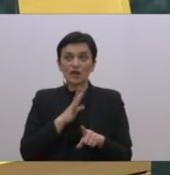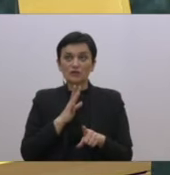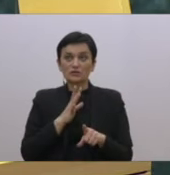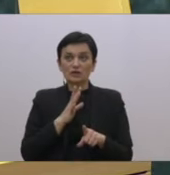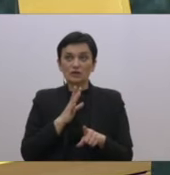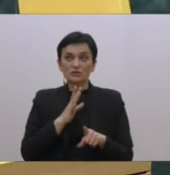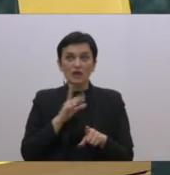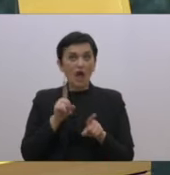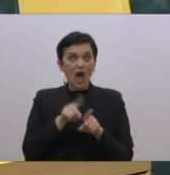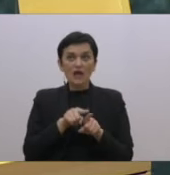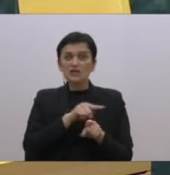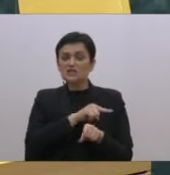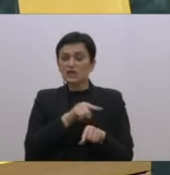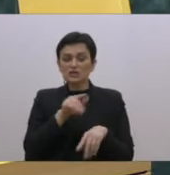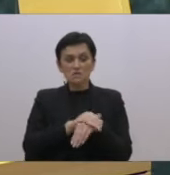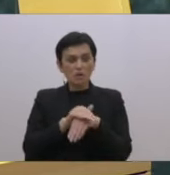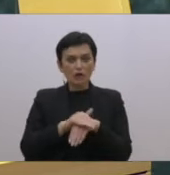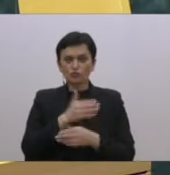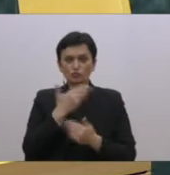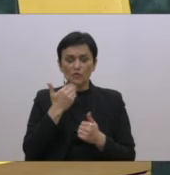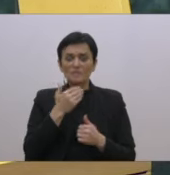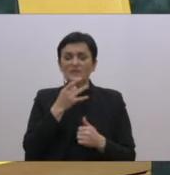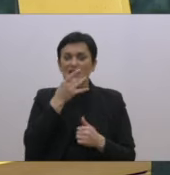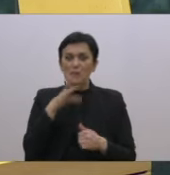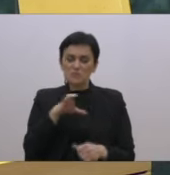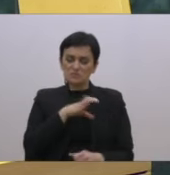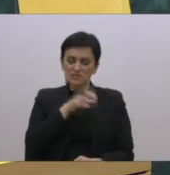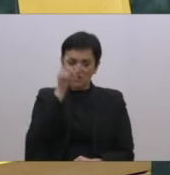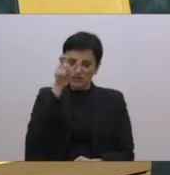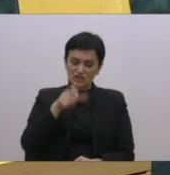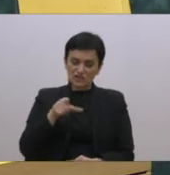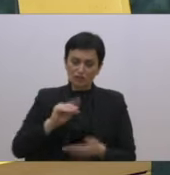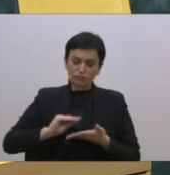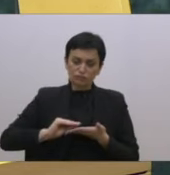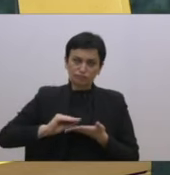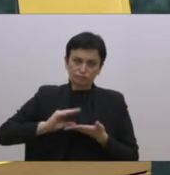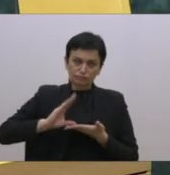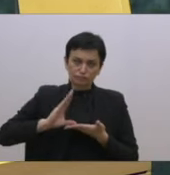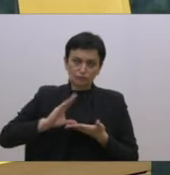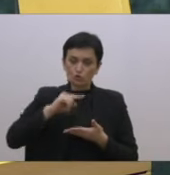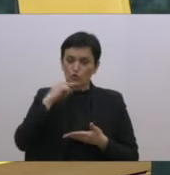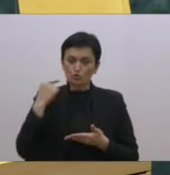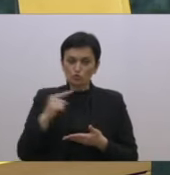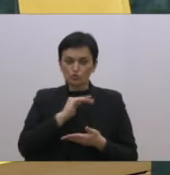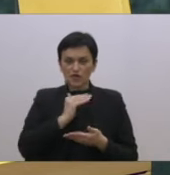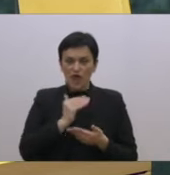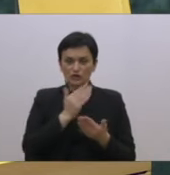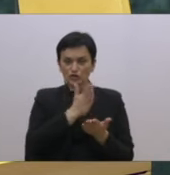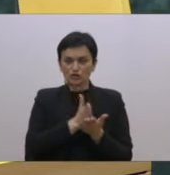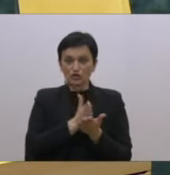ანუ არ მომხდარა ესეთი ფაქტი, ნებისმიერი დიდარი ადამიანი, რომელმაც დააგროვა დიდი რაოდენობით კაპიტალი რუსეთში,